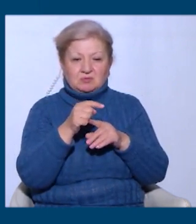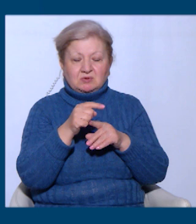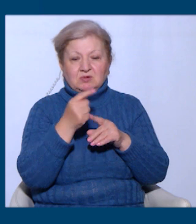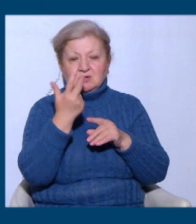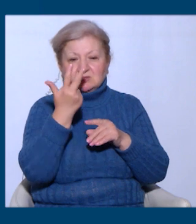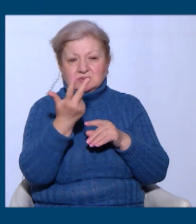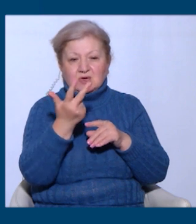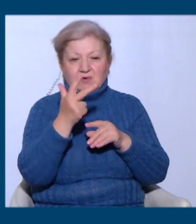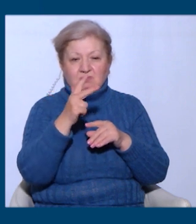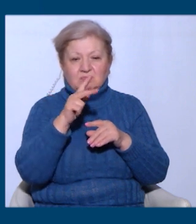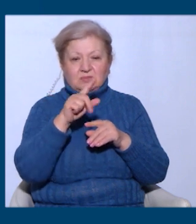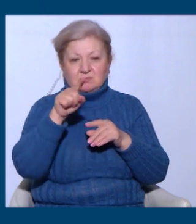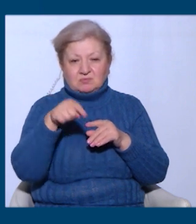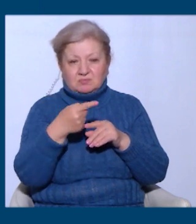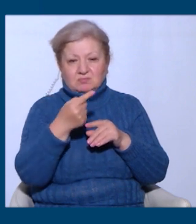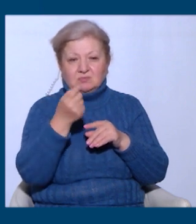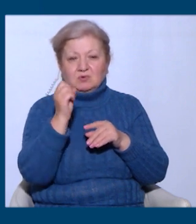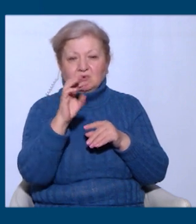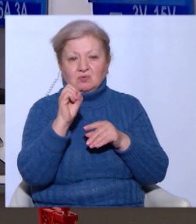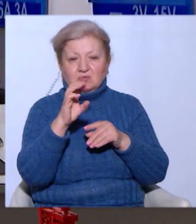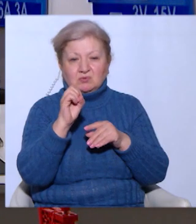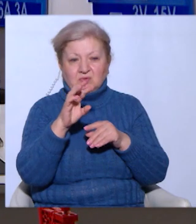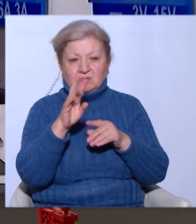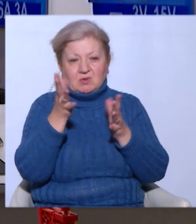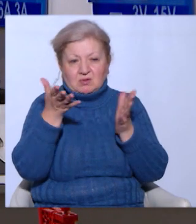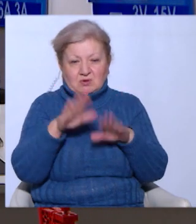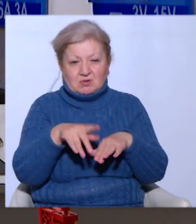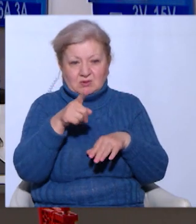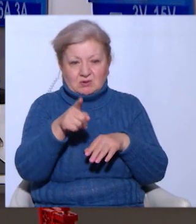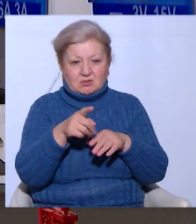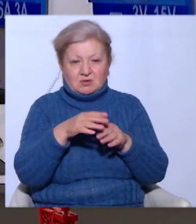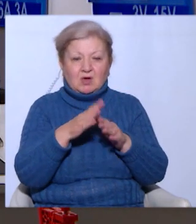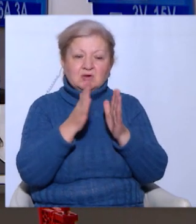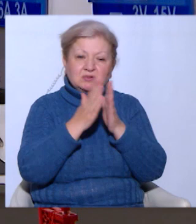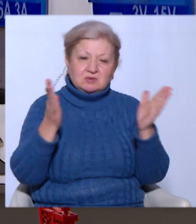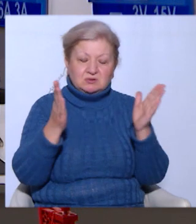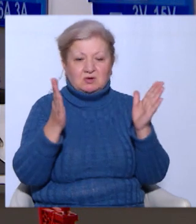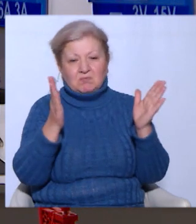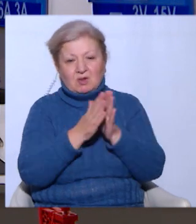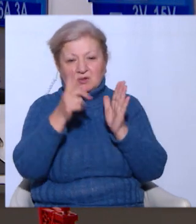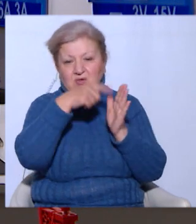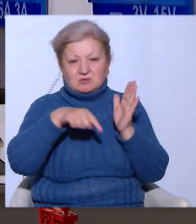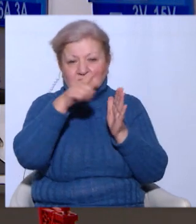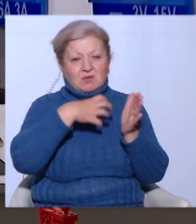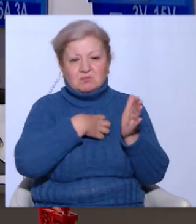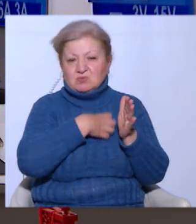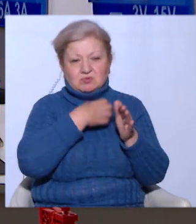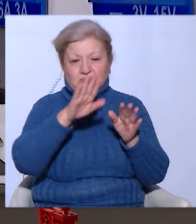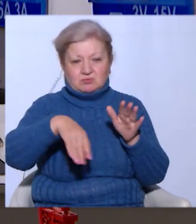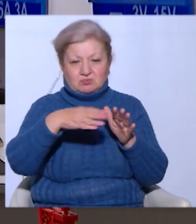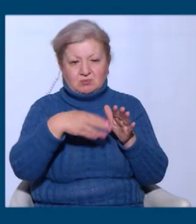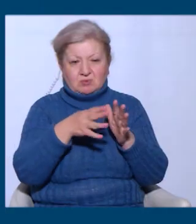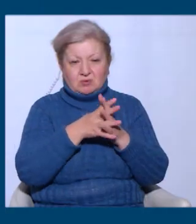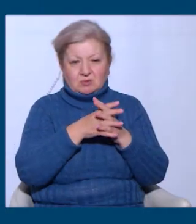3.14 მიასედი. და დიდია წრე თუ პატარა, ამას მნიშვნელობა არ